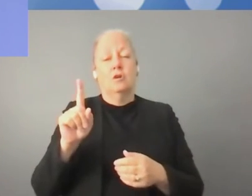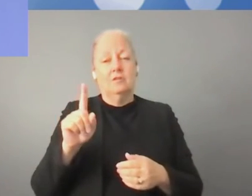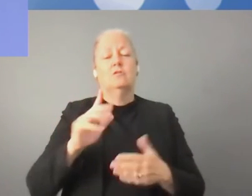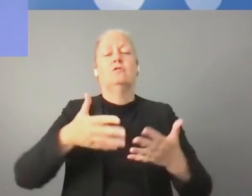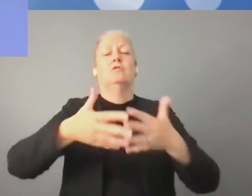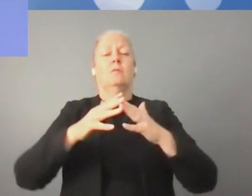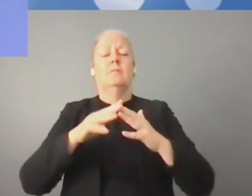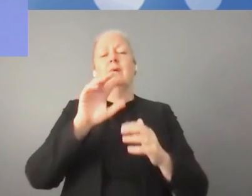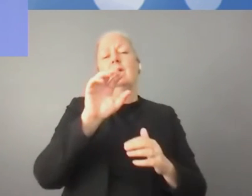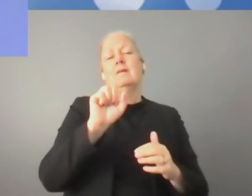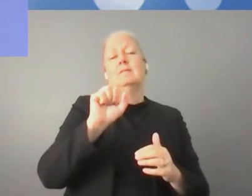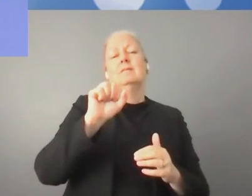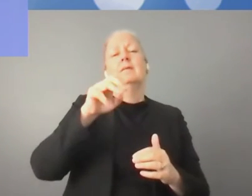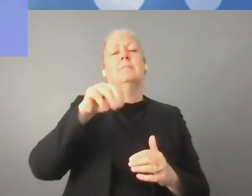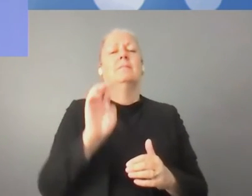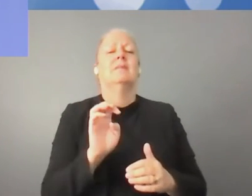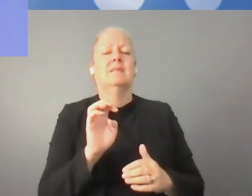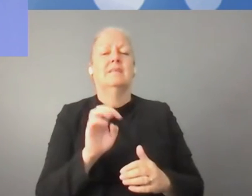такая конструктивная поддержка. И